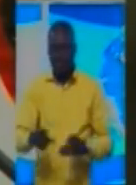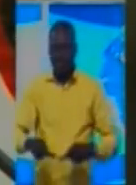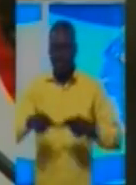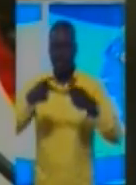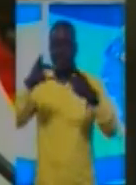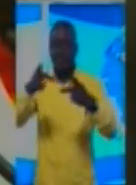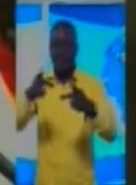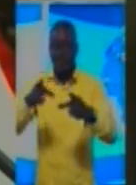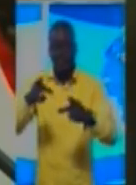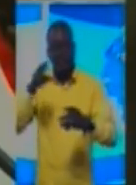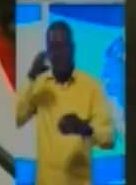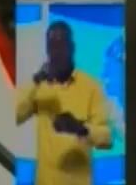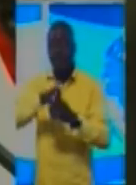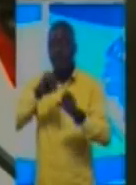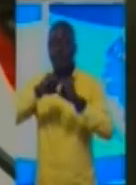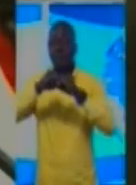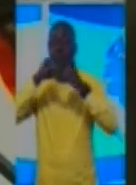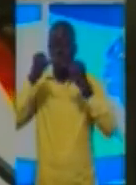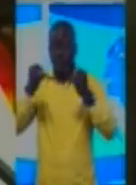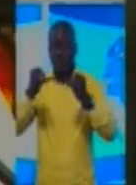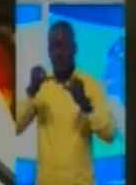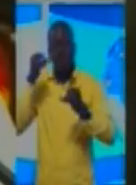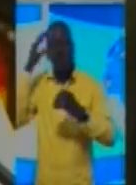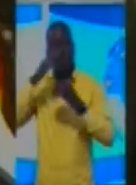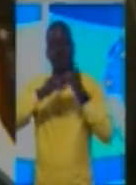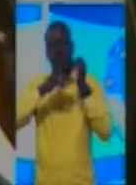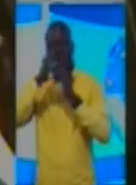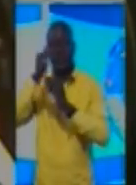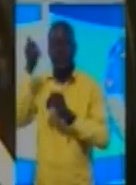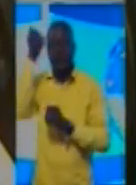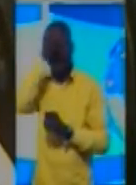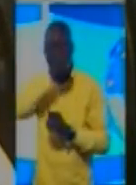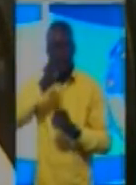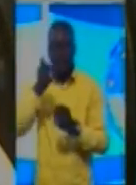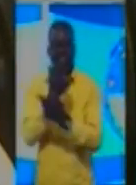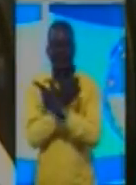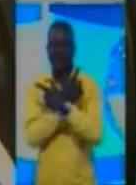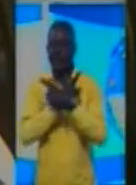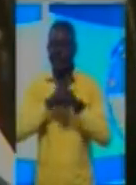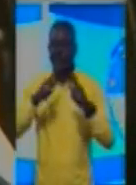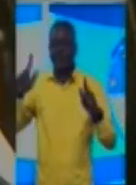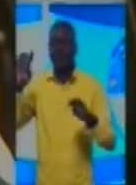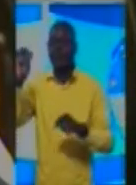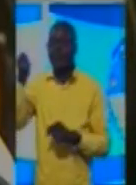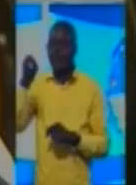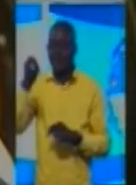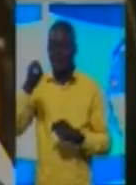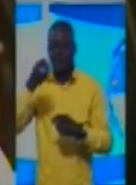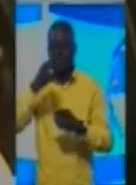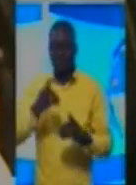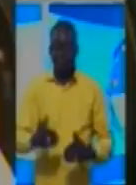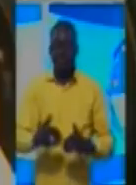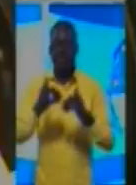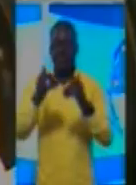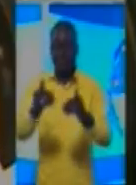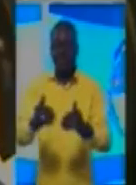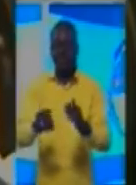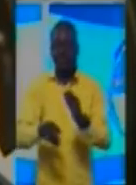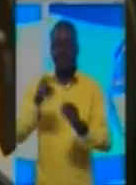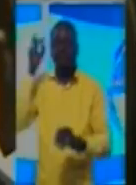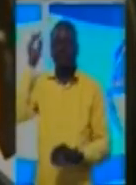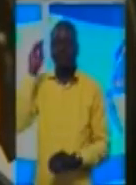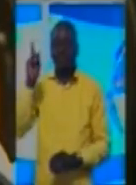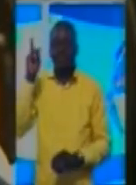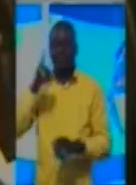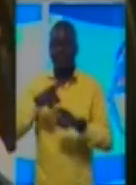sur la contribution des médias à la construction d'une Afrique de liberté, de progrès et de démocratie,